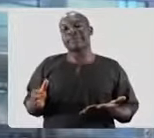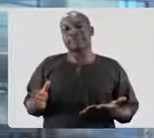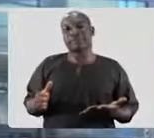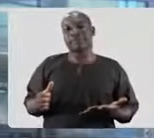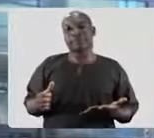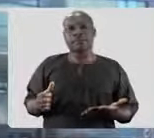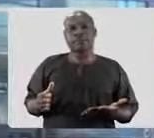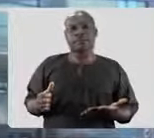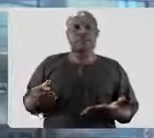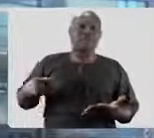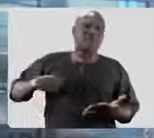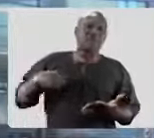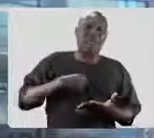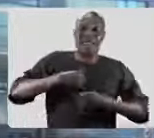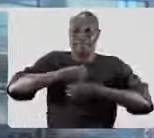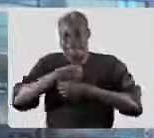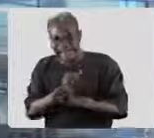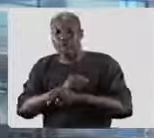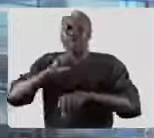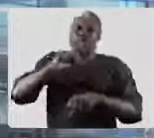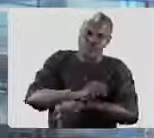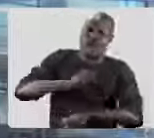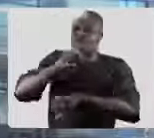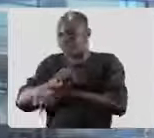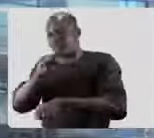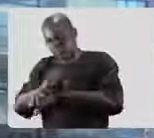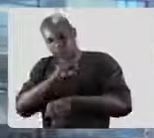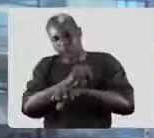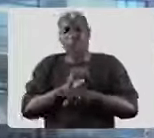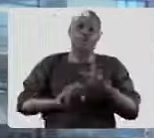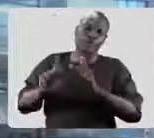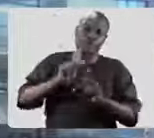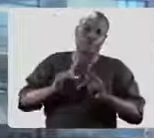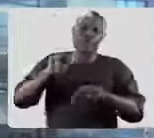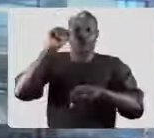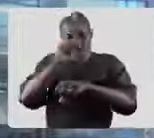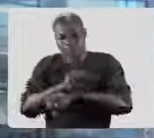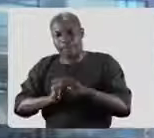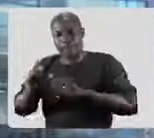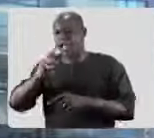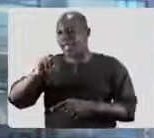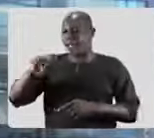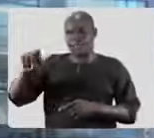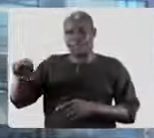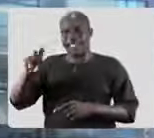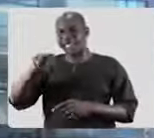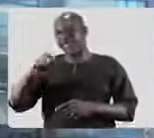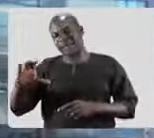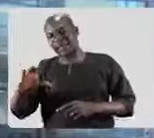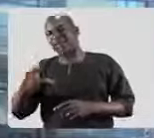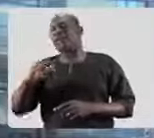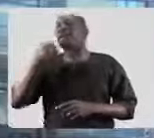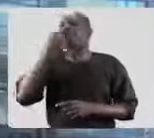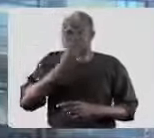Job creation, ye buy any a creative juma, and pimwa honey, and pimwa honey, a juma noa, and this your MP mobile musimu critino.